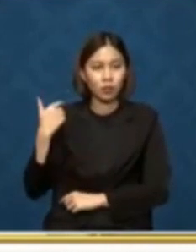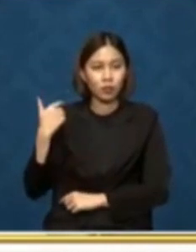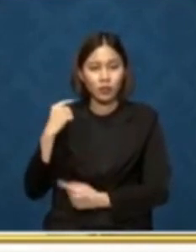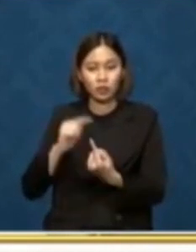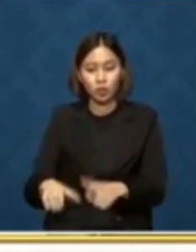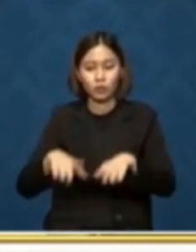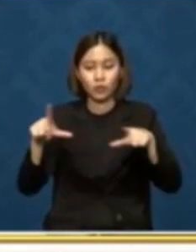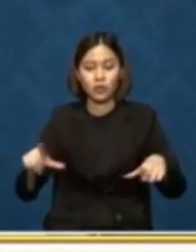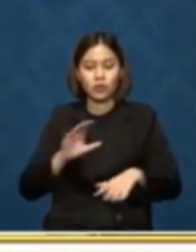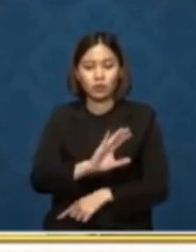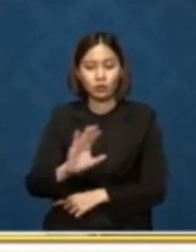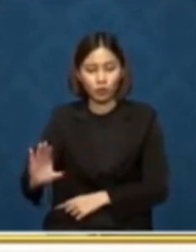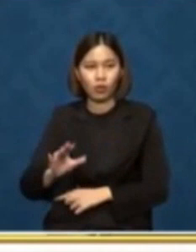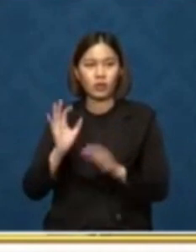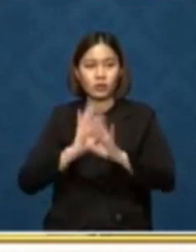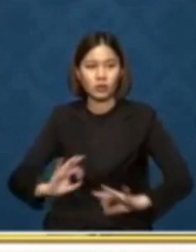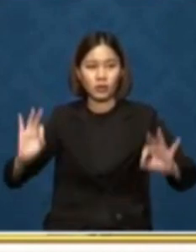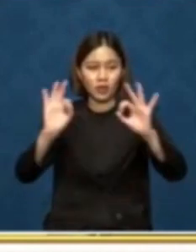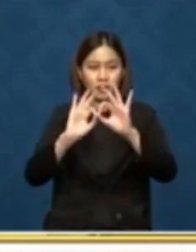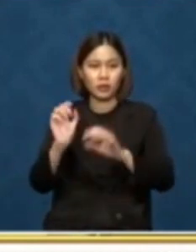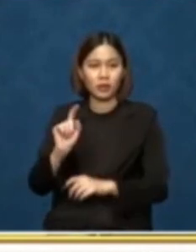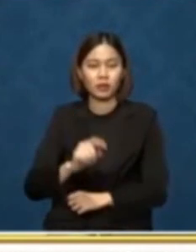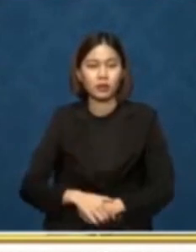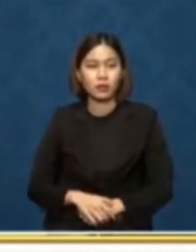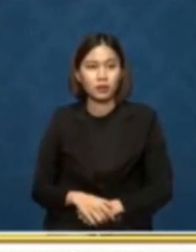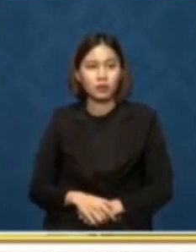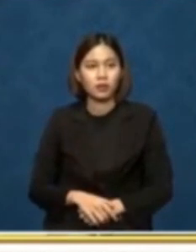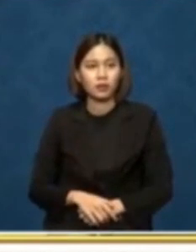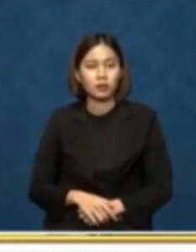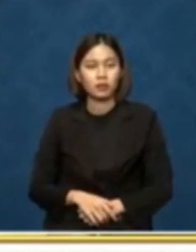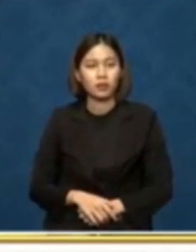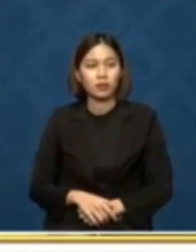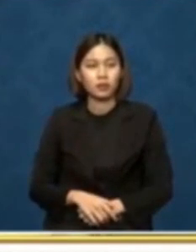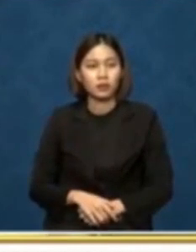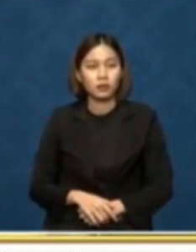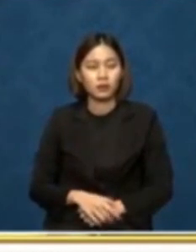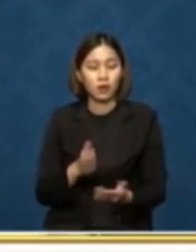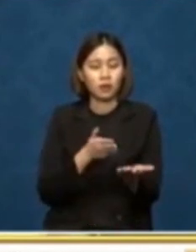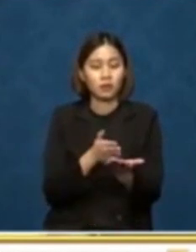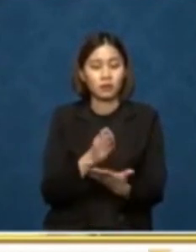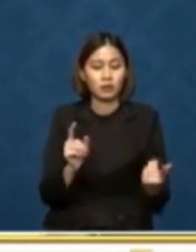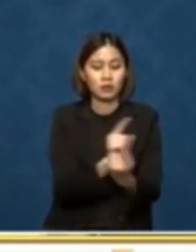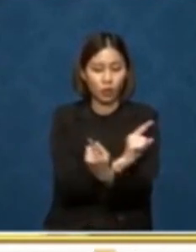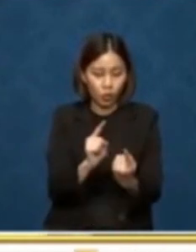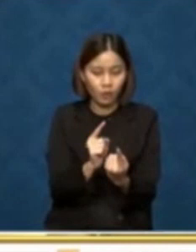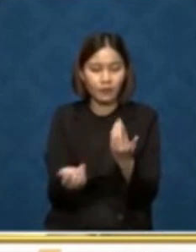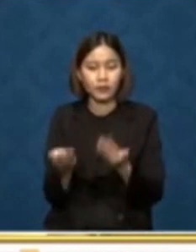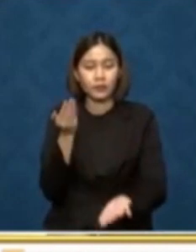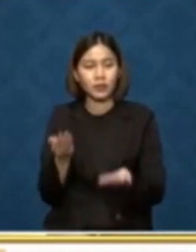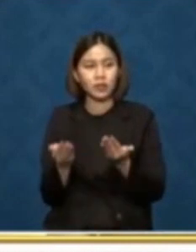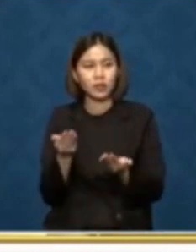ได้เสียในพื้นที่นะครับเพราะฉะนั้นในการไม่ว่าจะเป็นพรรคไอภาคประชา